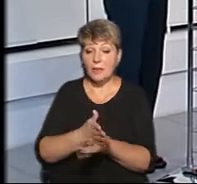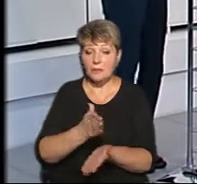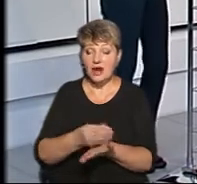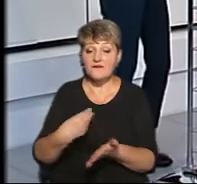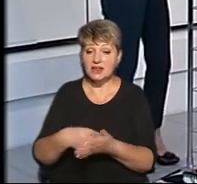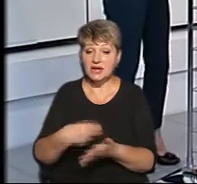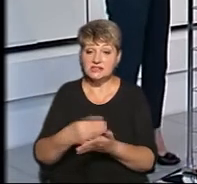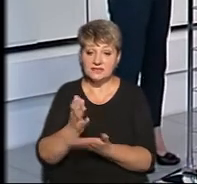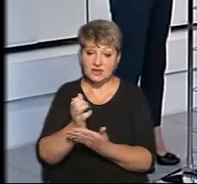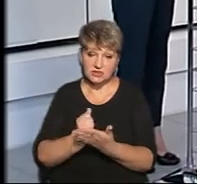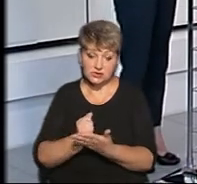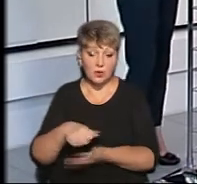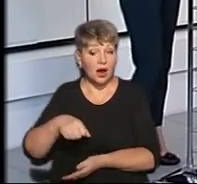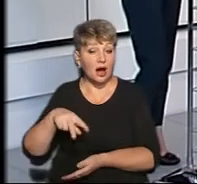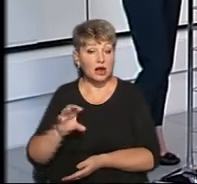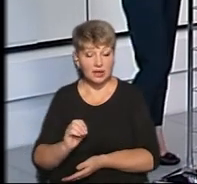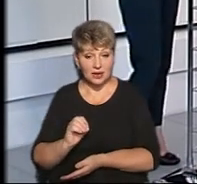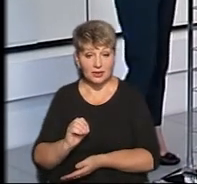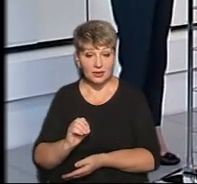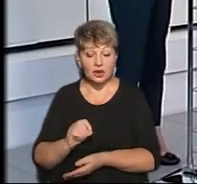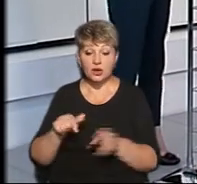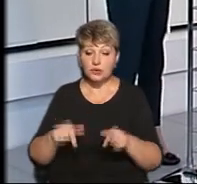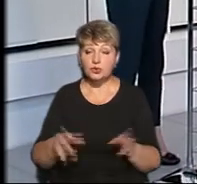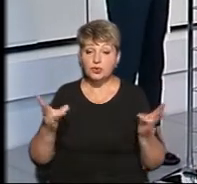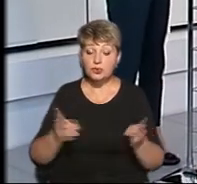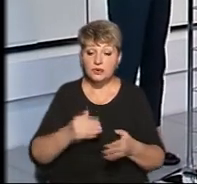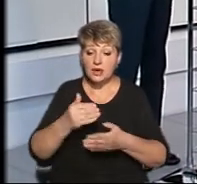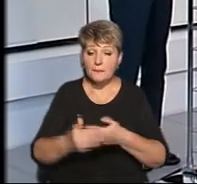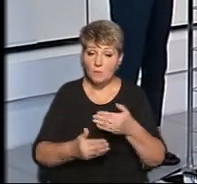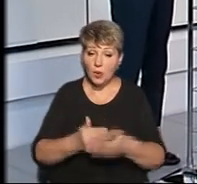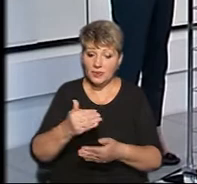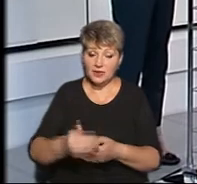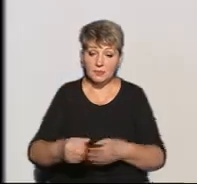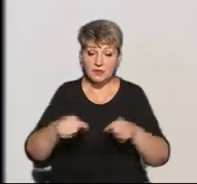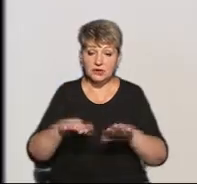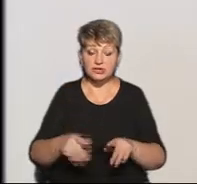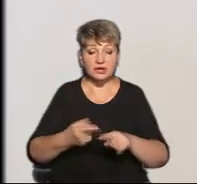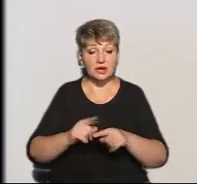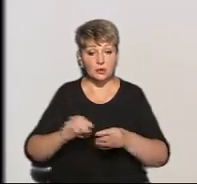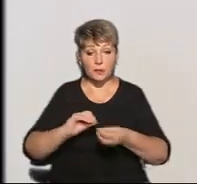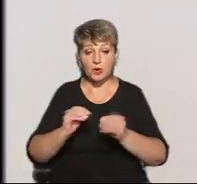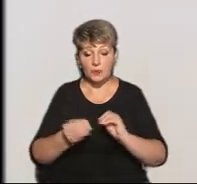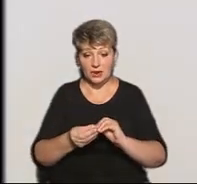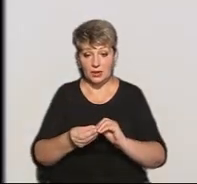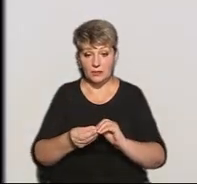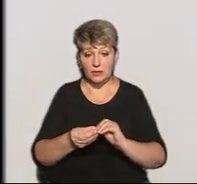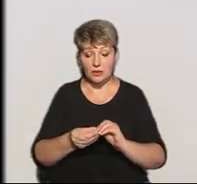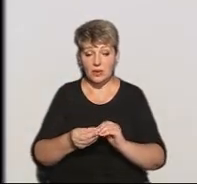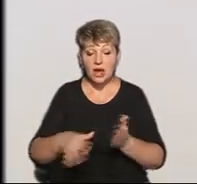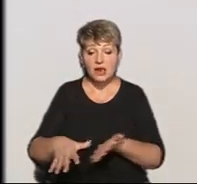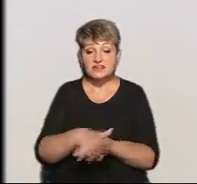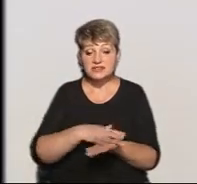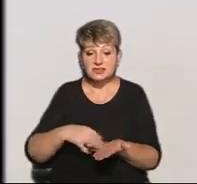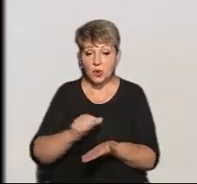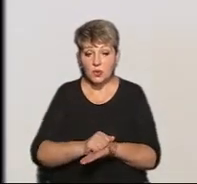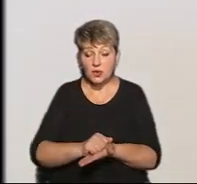фінансовий ресурс, але тут необхідно поетапно вирішувати цю проблему, тому що зношеність